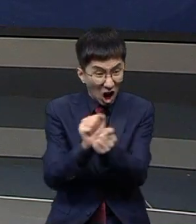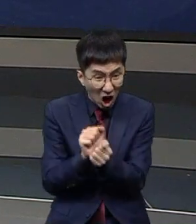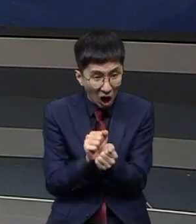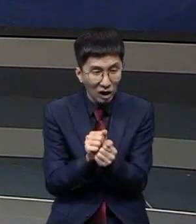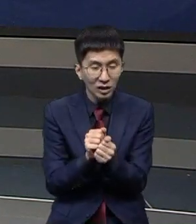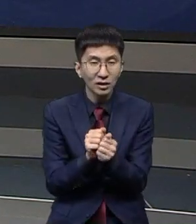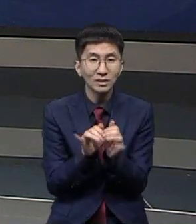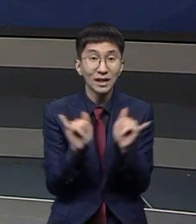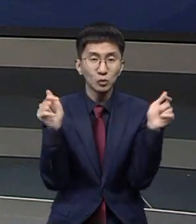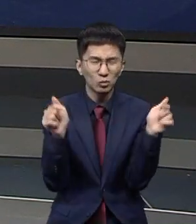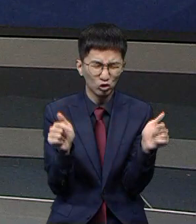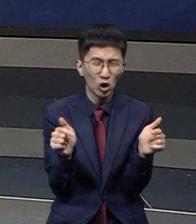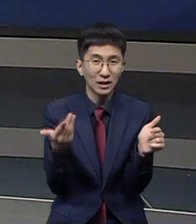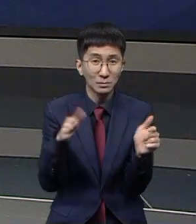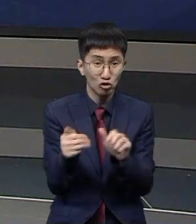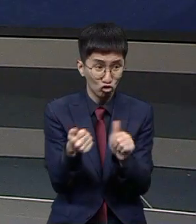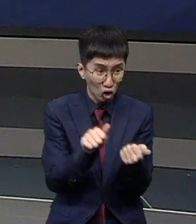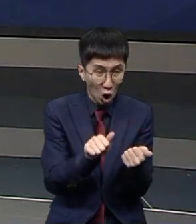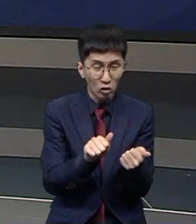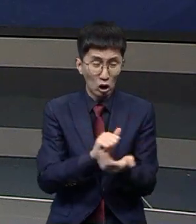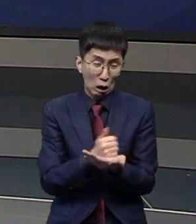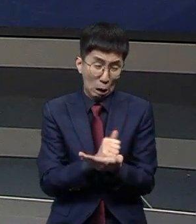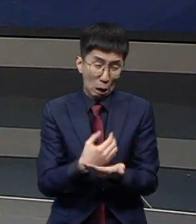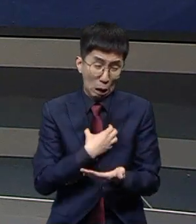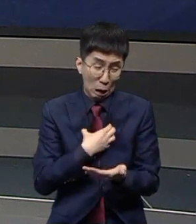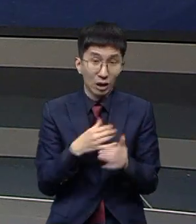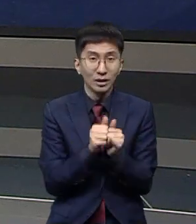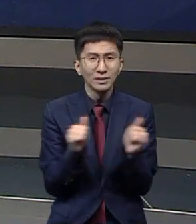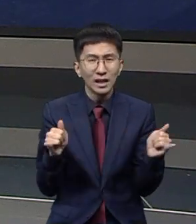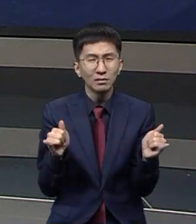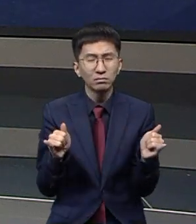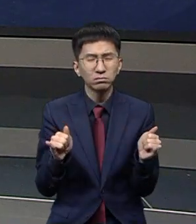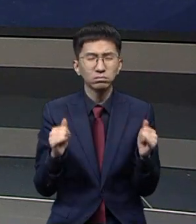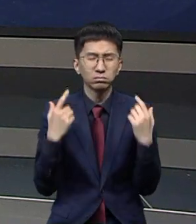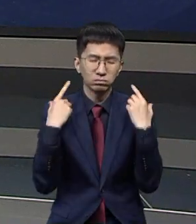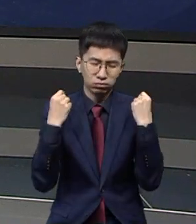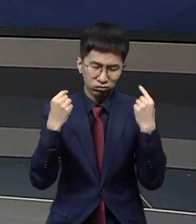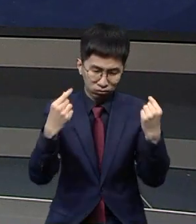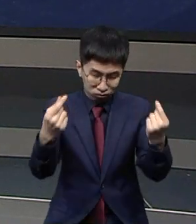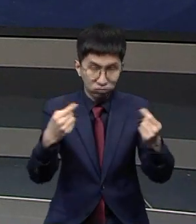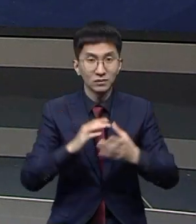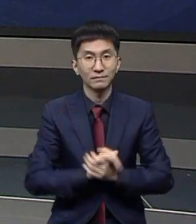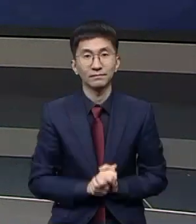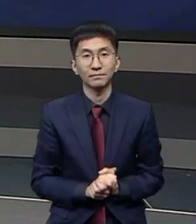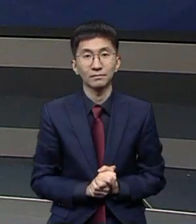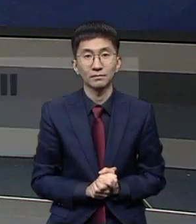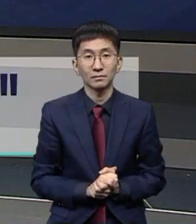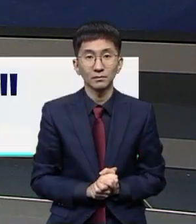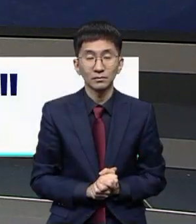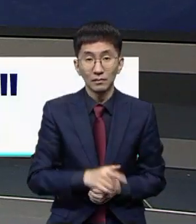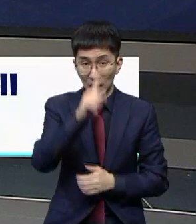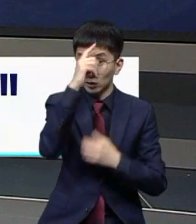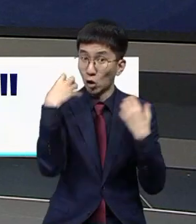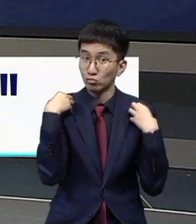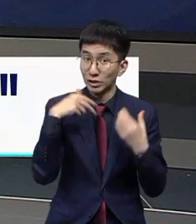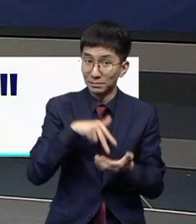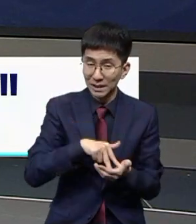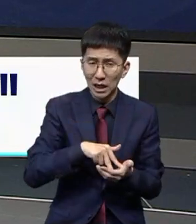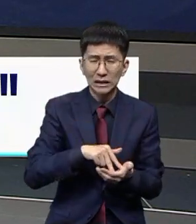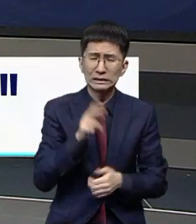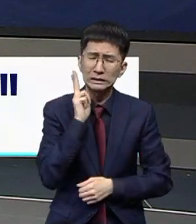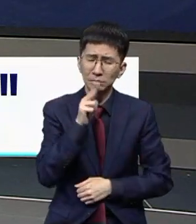줄었습니다만 사망자와 또 상태가 심각한 환자 숫자는 좀처럼 줄질 않고 있습니다. 그래서